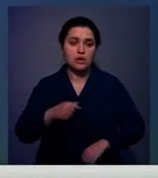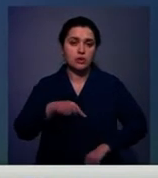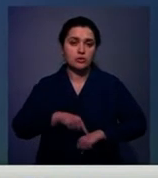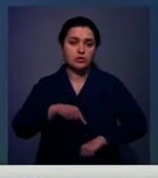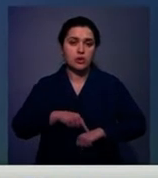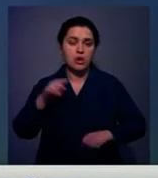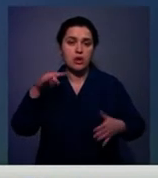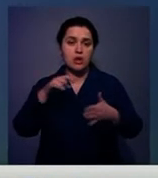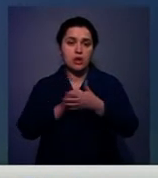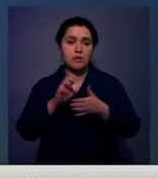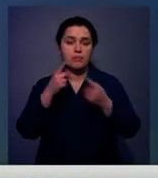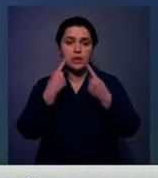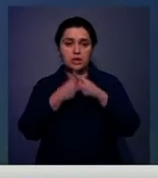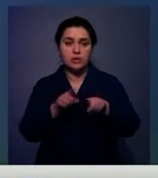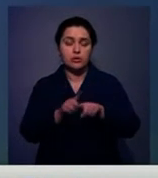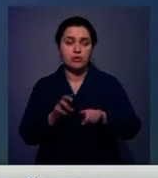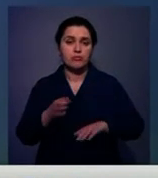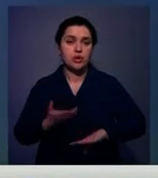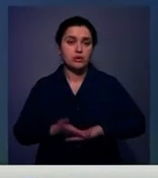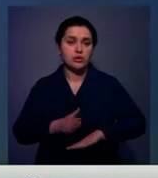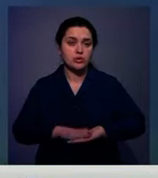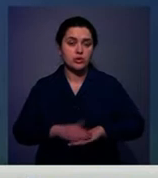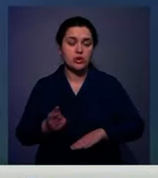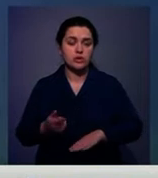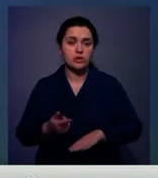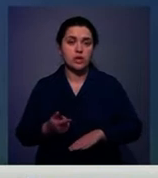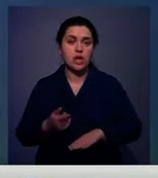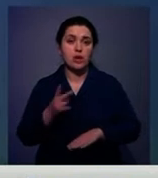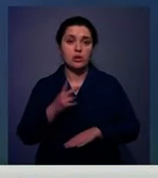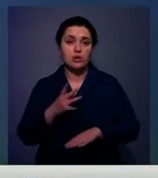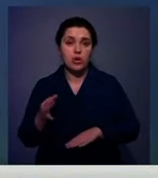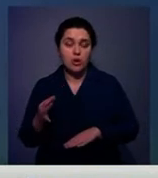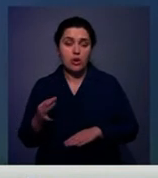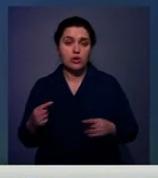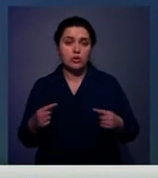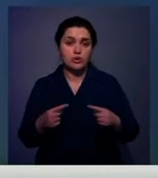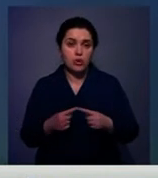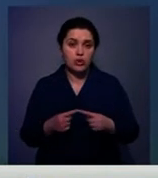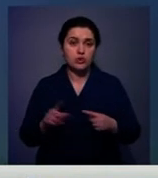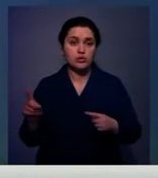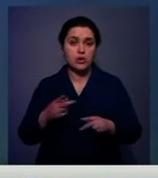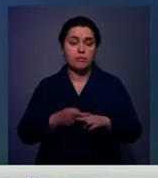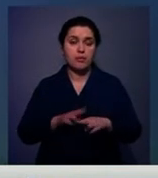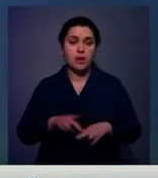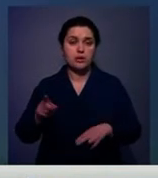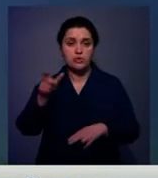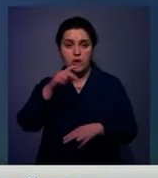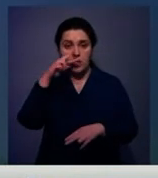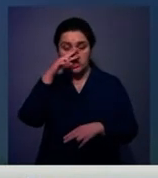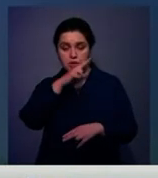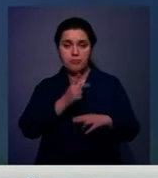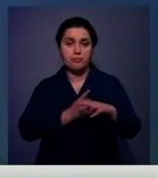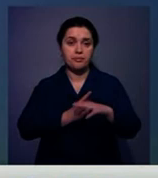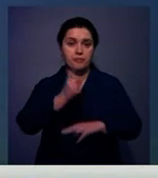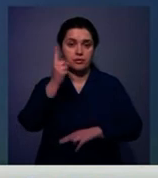разбился из-за технических проблем это все равно было бы очень трудно принять но после того как было подтверждено что имело место человеческая ошибка которая